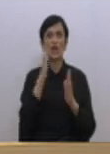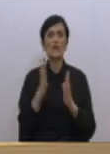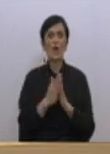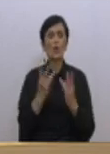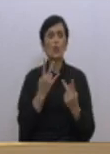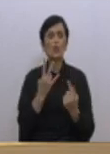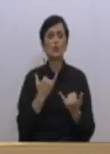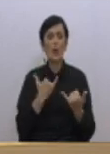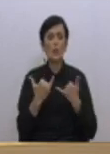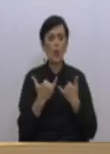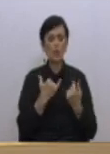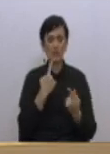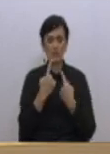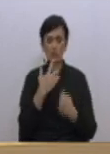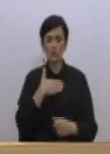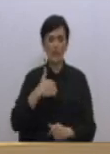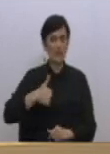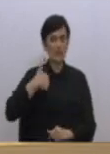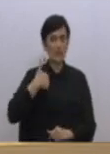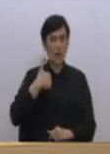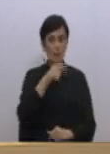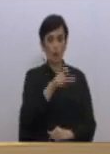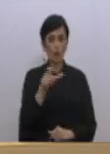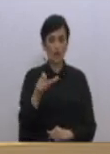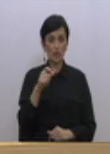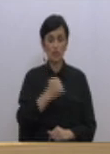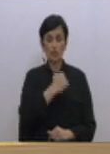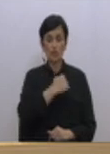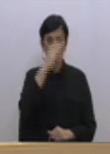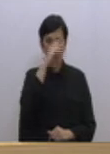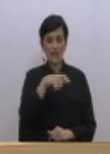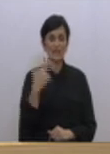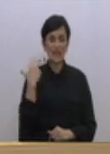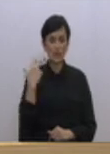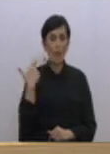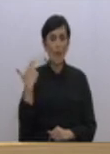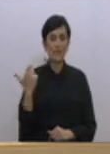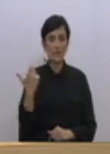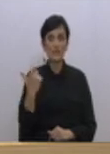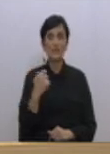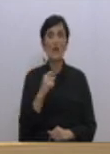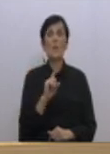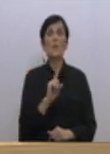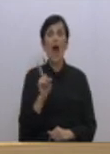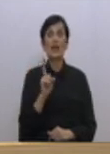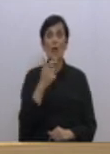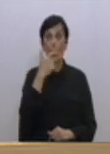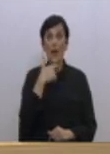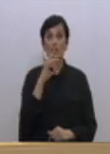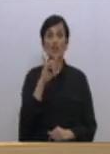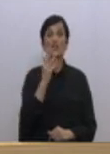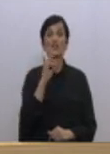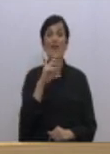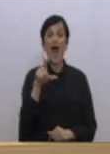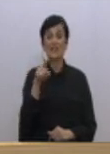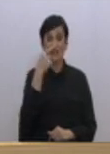unda laparakobdet chvens amaqo khalkhse jariskatsebze, serjantebze, ofitserebze. Magram batoni rijvadze rom iqo